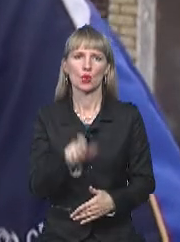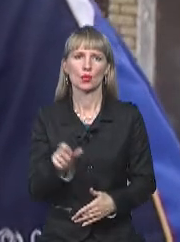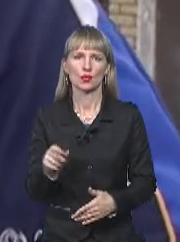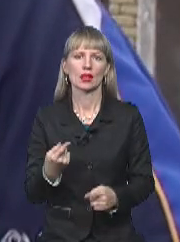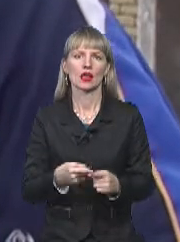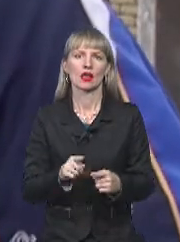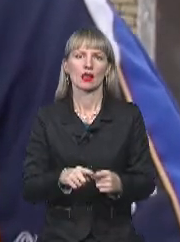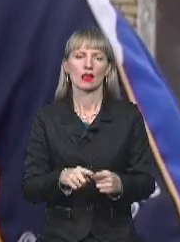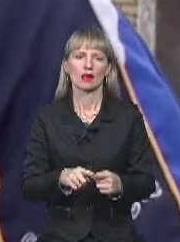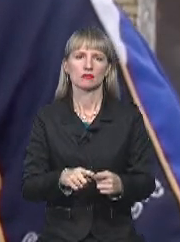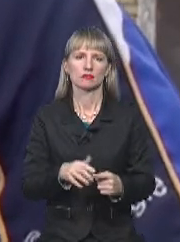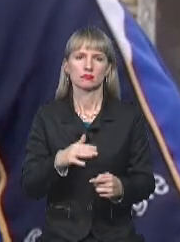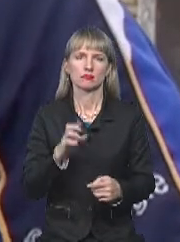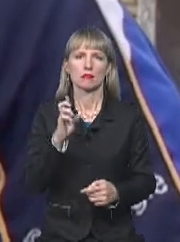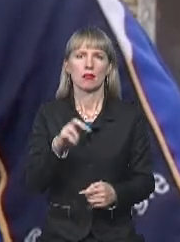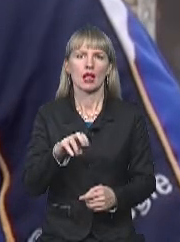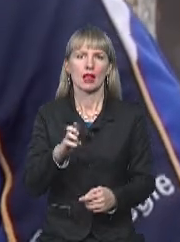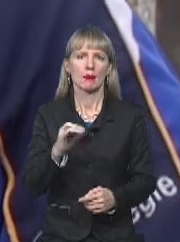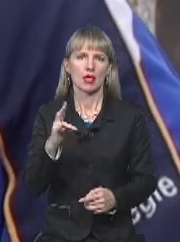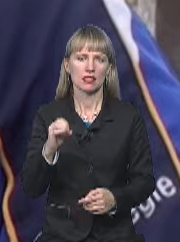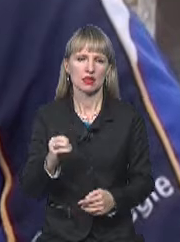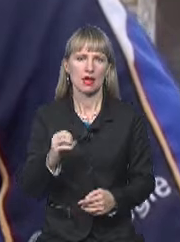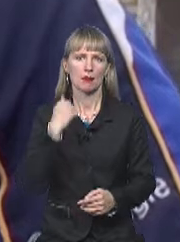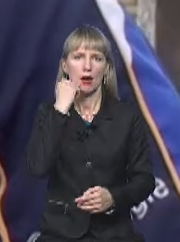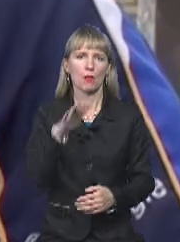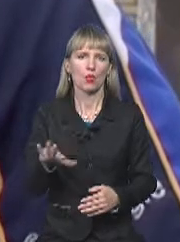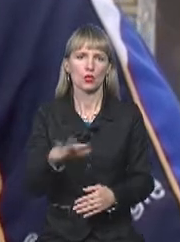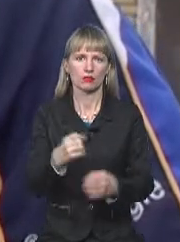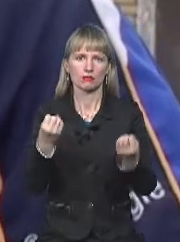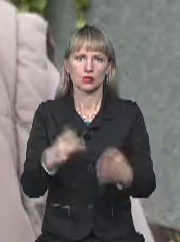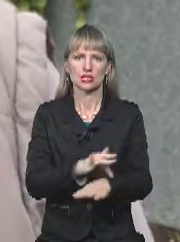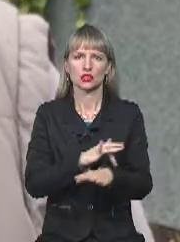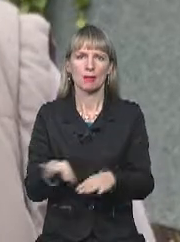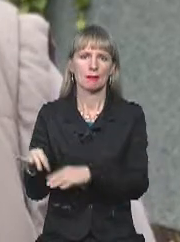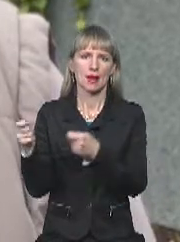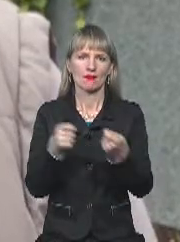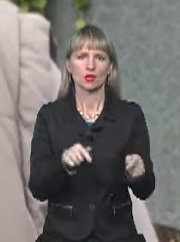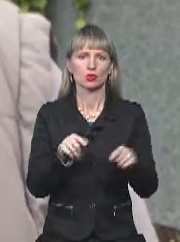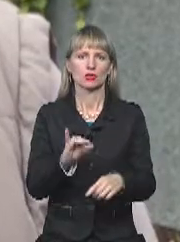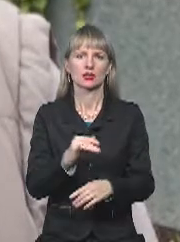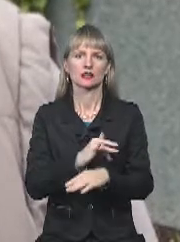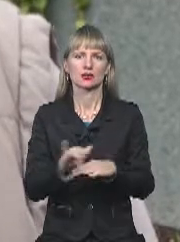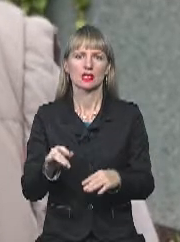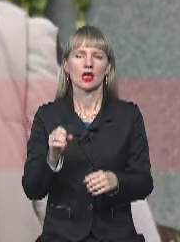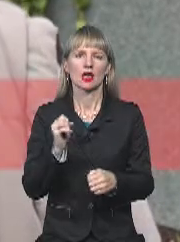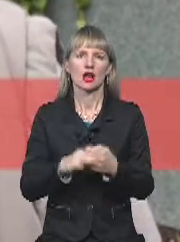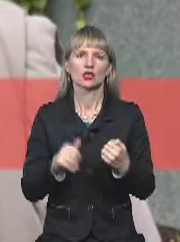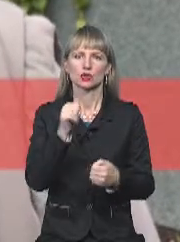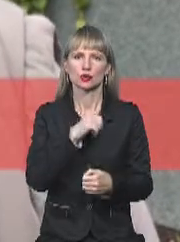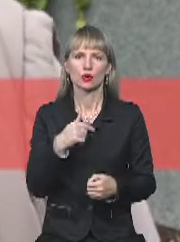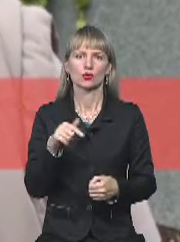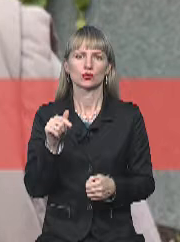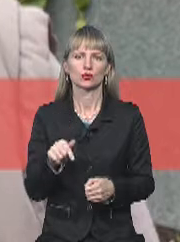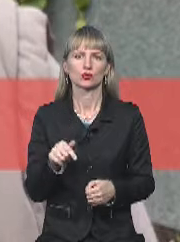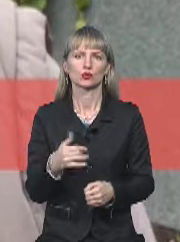Це ціла балабина, бабурка. Взяти і знищити. Взяти сюди, привезти і знищити. Із года в год у нас здесь щороку, з року в